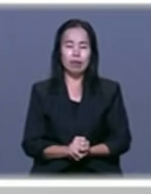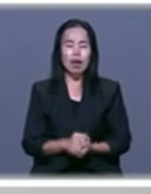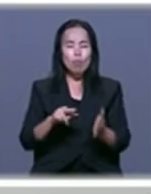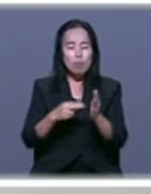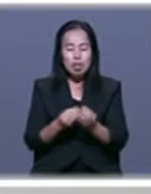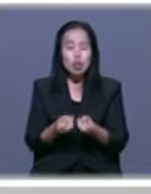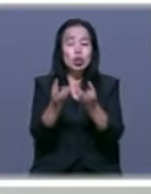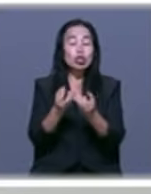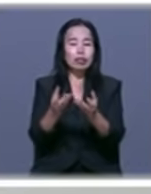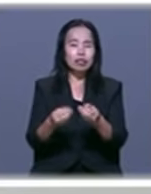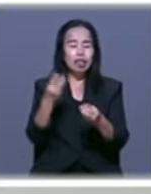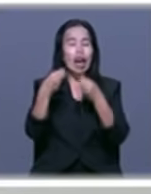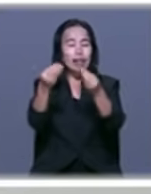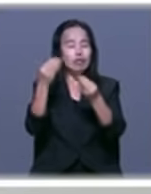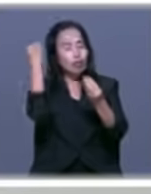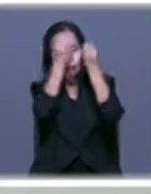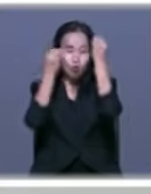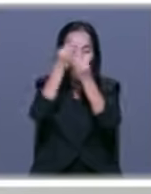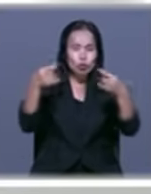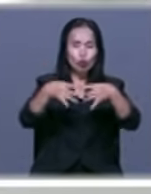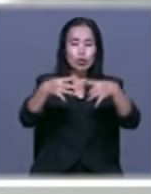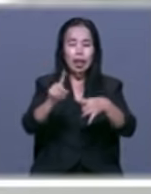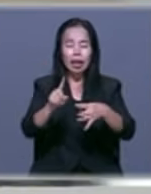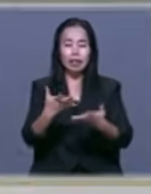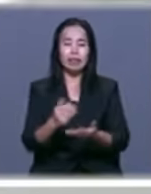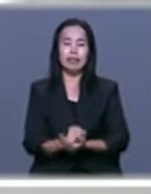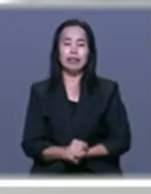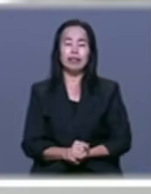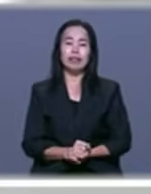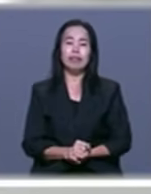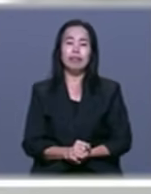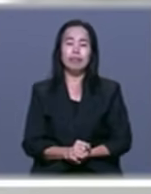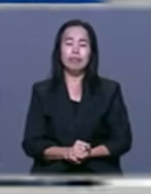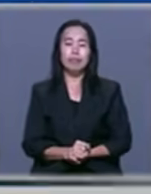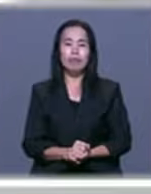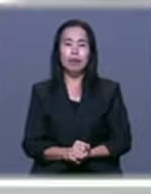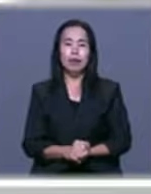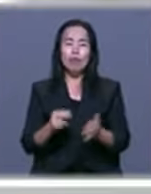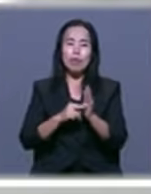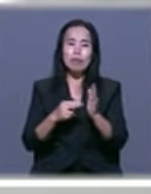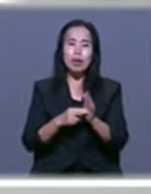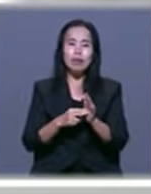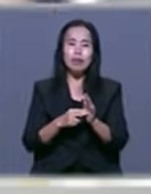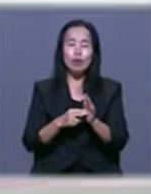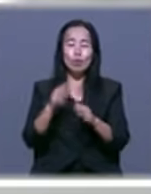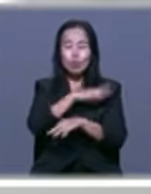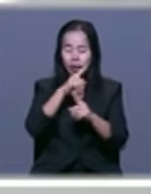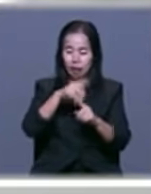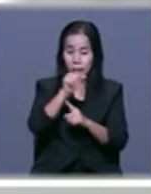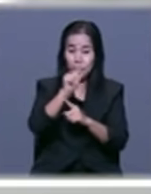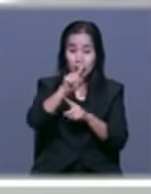สนคืออะไรเนี่ยรายการเวกอัพเนี่ยว่าเวกอัพดีวันที่21มกราคม